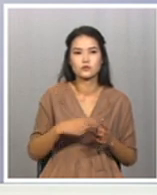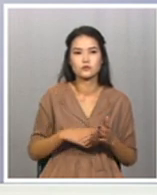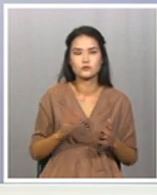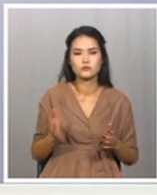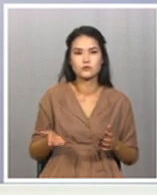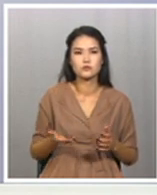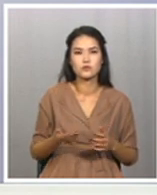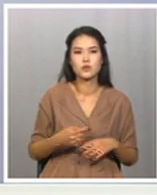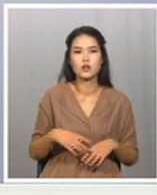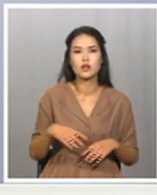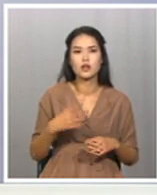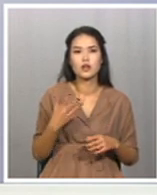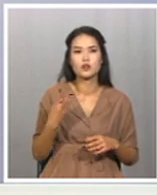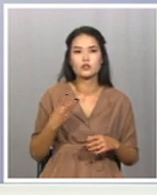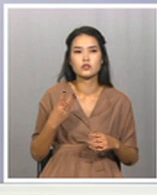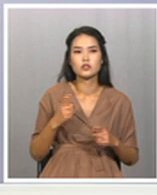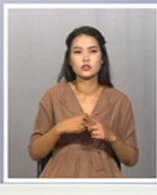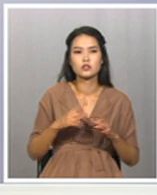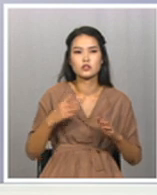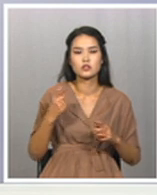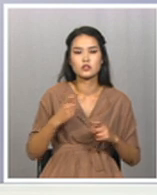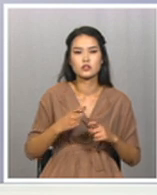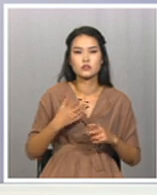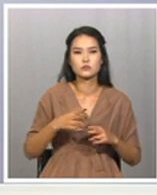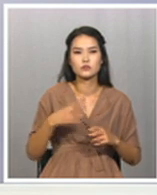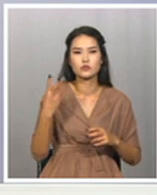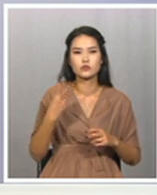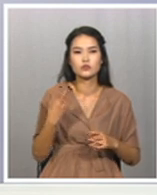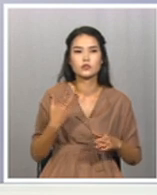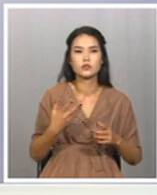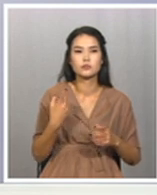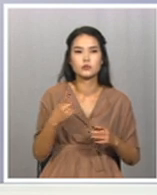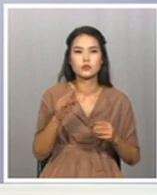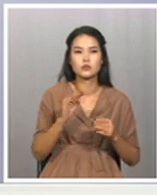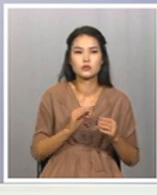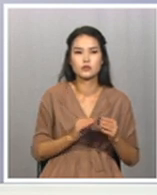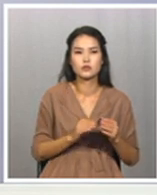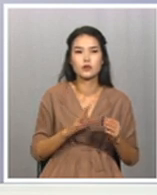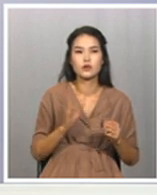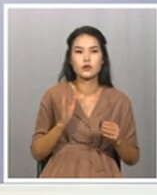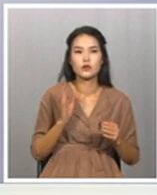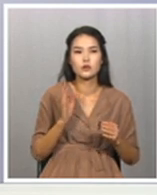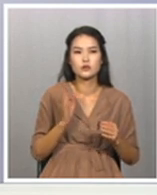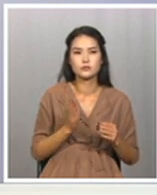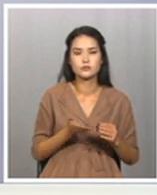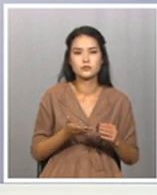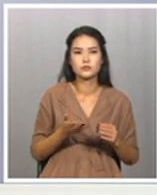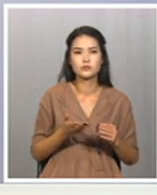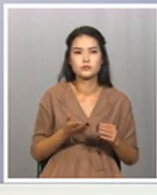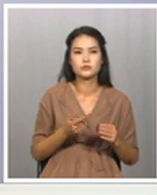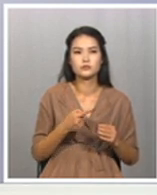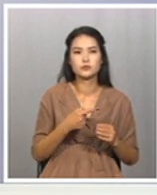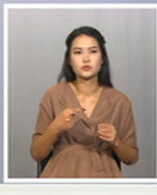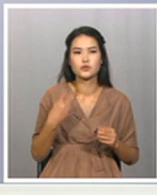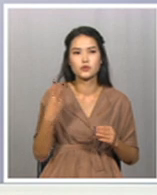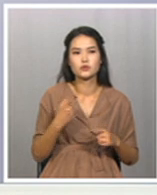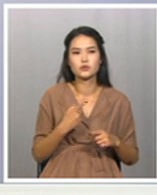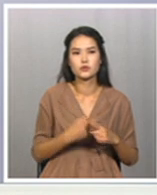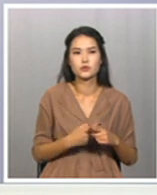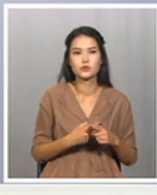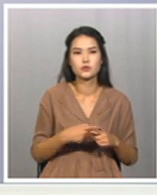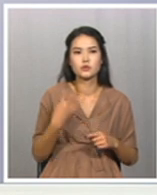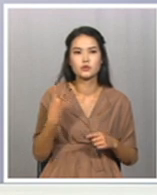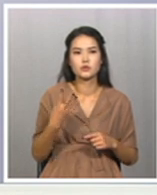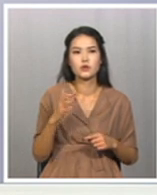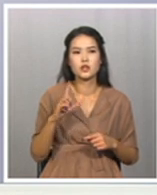x-тің орнына 3-ті және 1-ді қойып, айырмасы түрінде жазамыз. Сол кезде минус 3